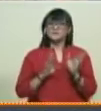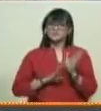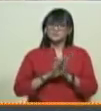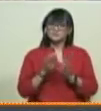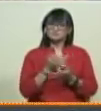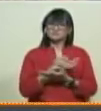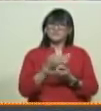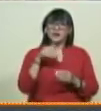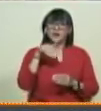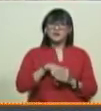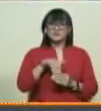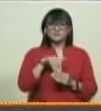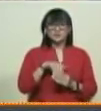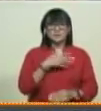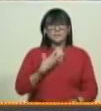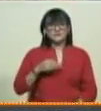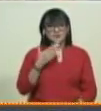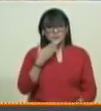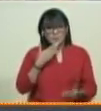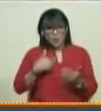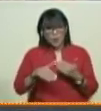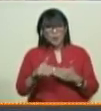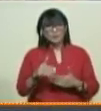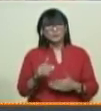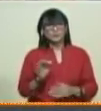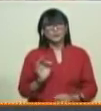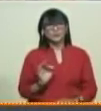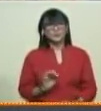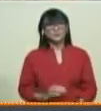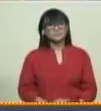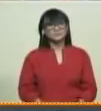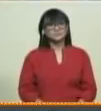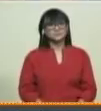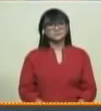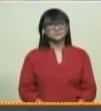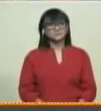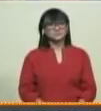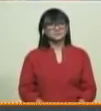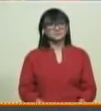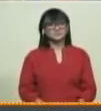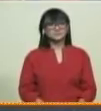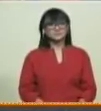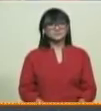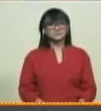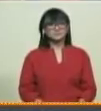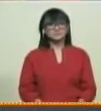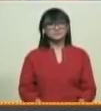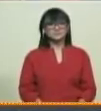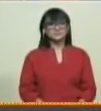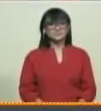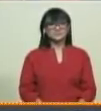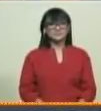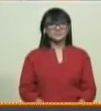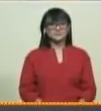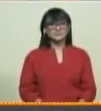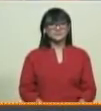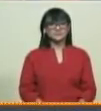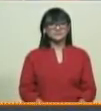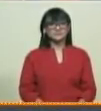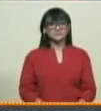las elecciones venideras. Ardından bir ay sonra da bizde yapılacak seçimleri